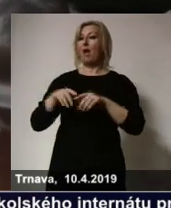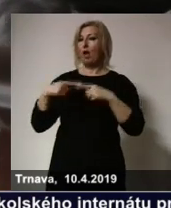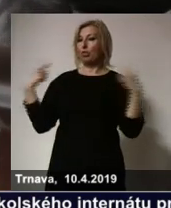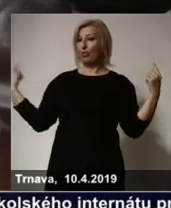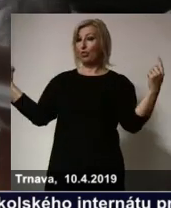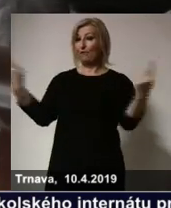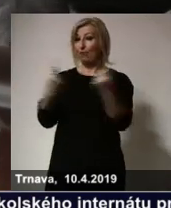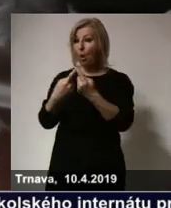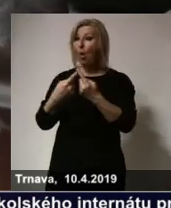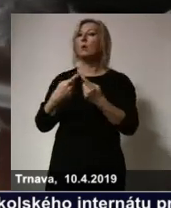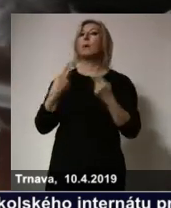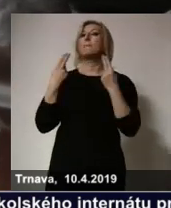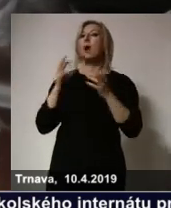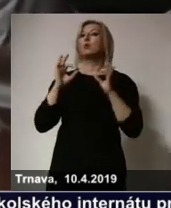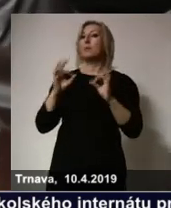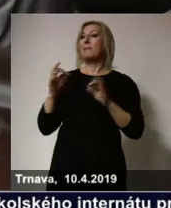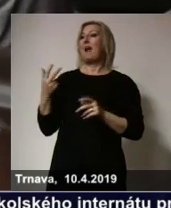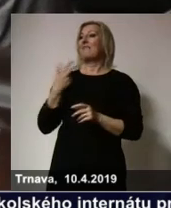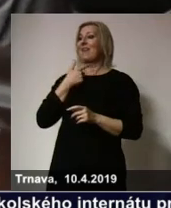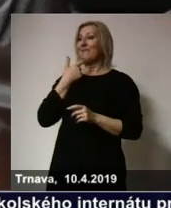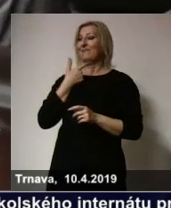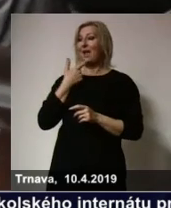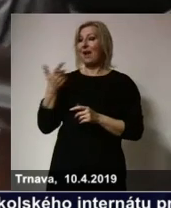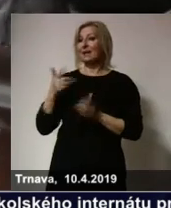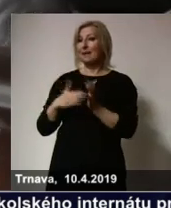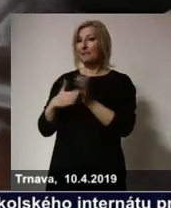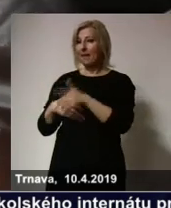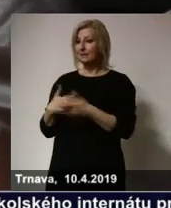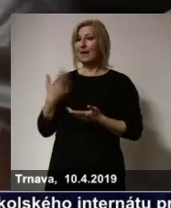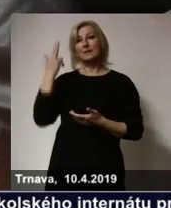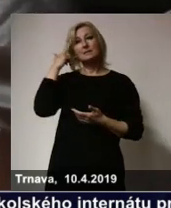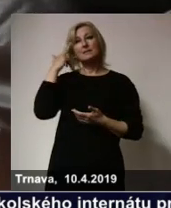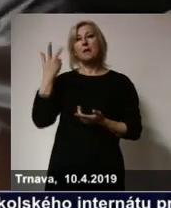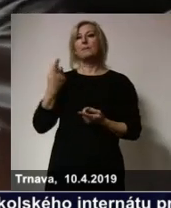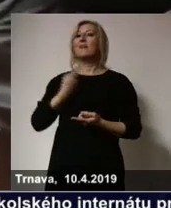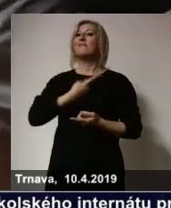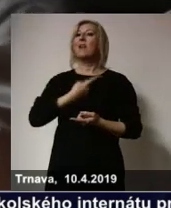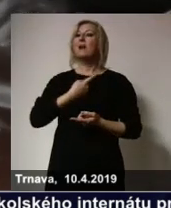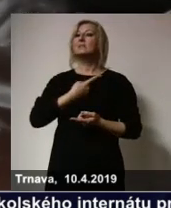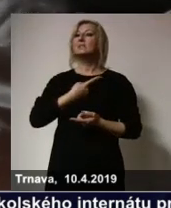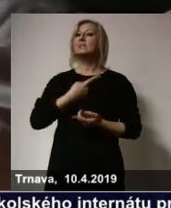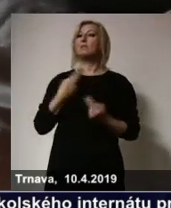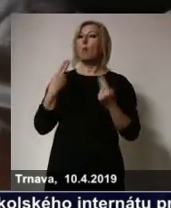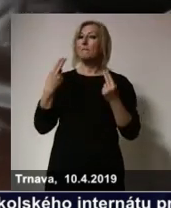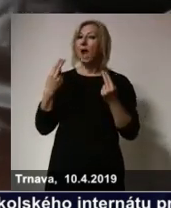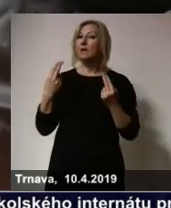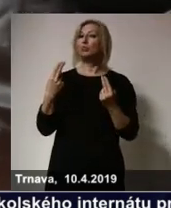Veľký Meder. Z môjho pohľadu sa v rámci vlastníckých vzťahov robí na areáli